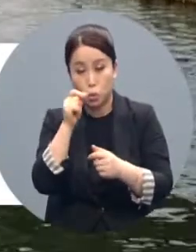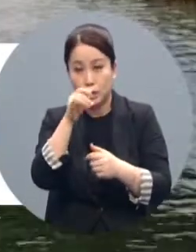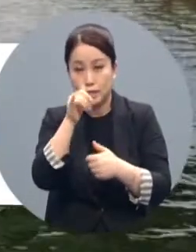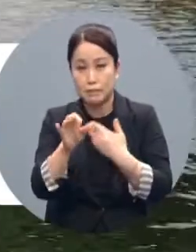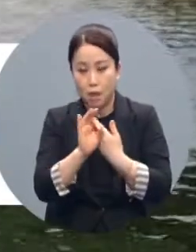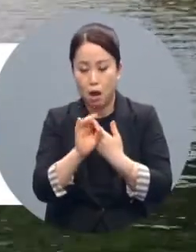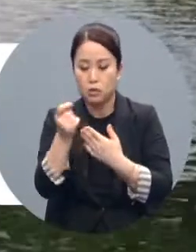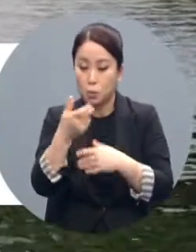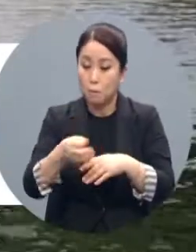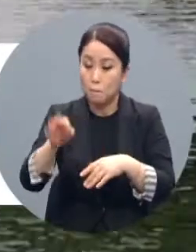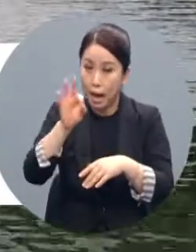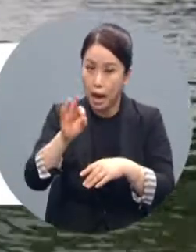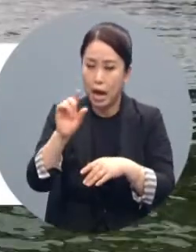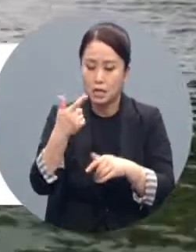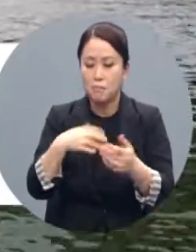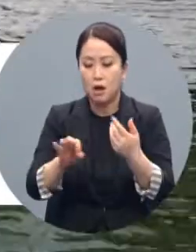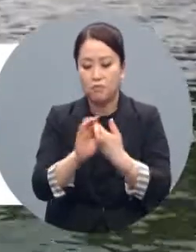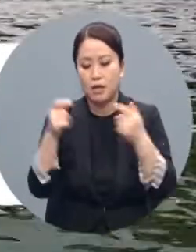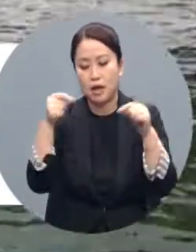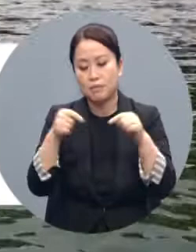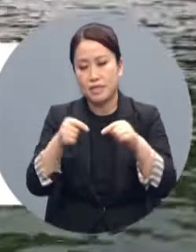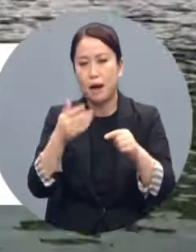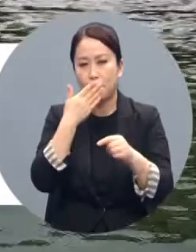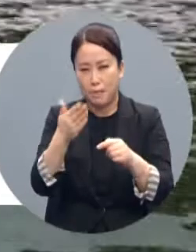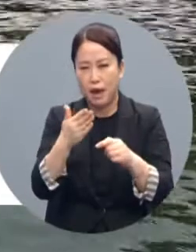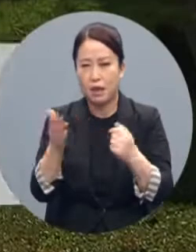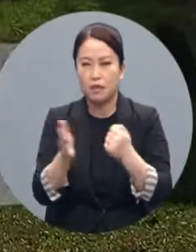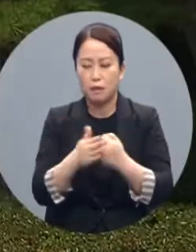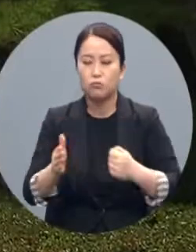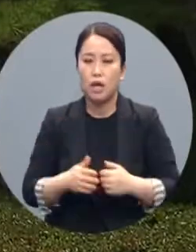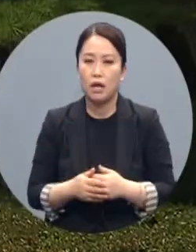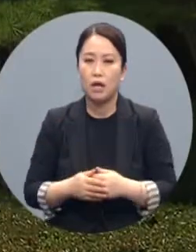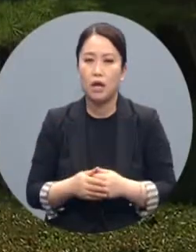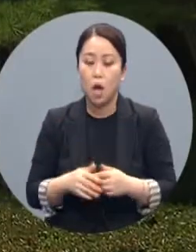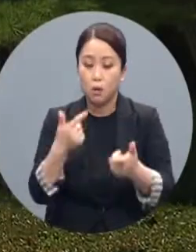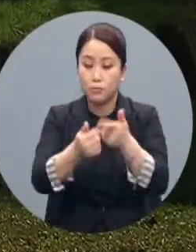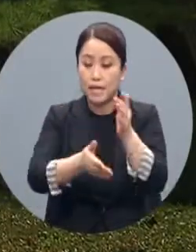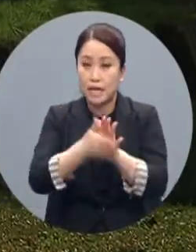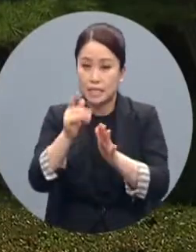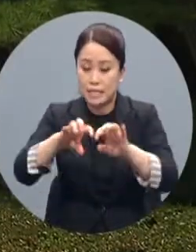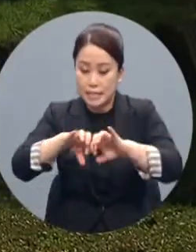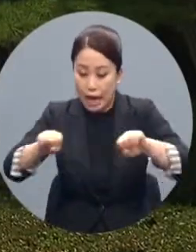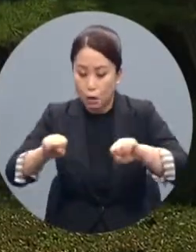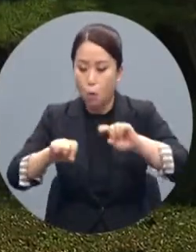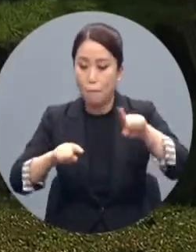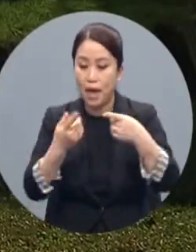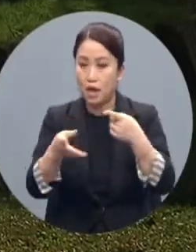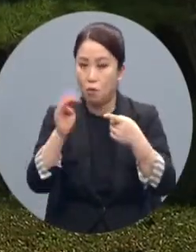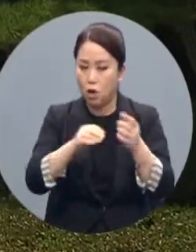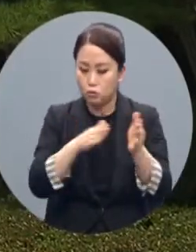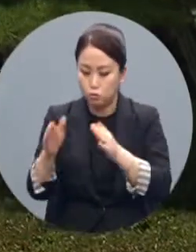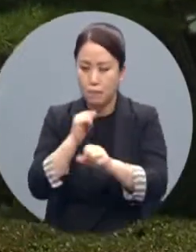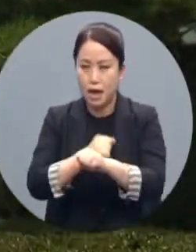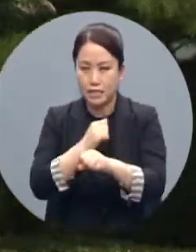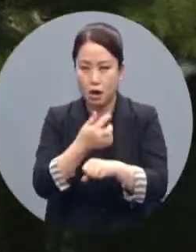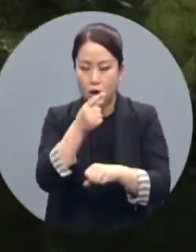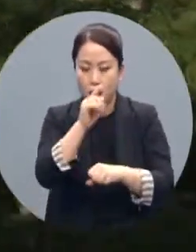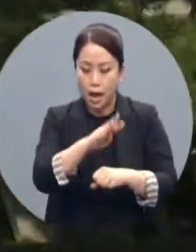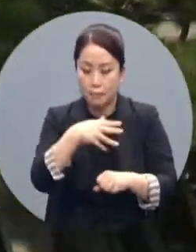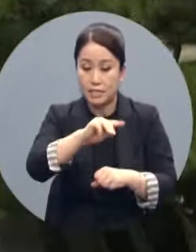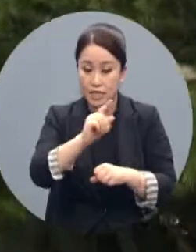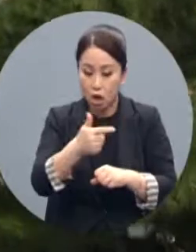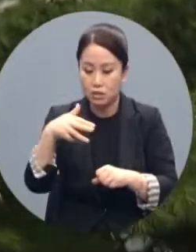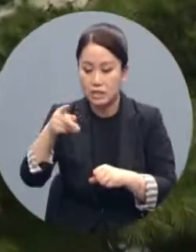부족하다면 올리다든지 협상의 여지는 있다 보기 때문에. 부산시는 별도로 100억 원을 마련해 합천과